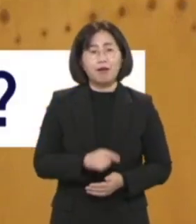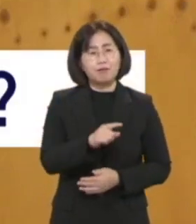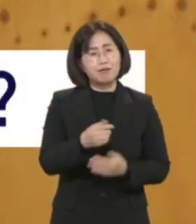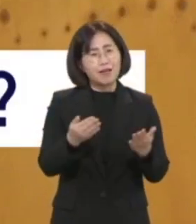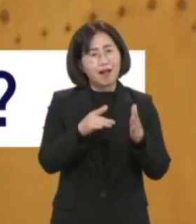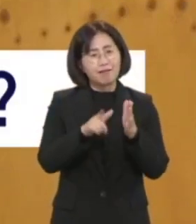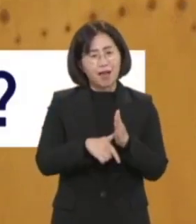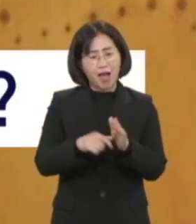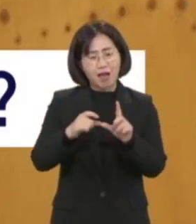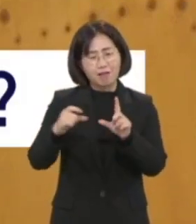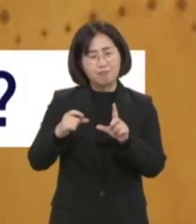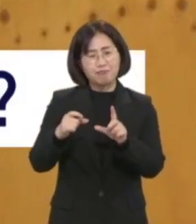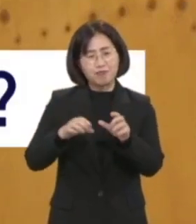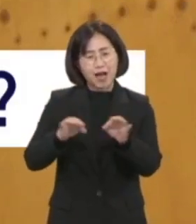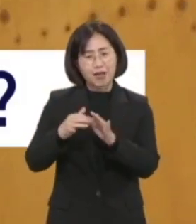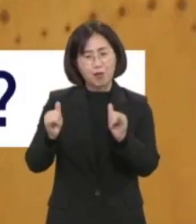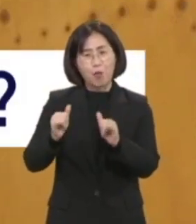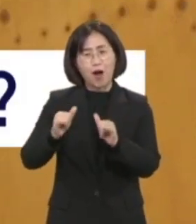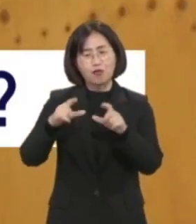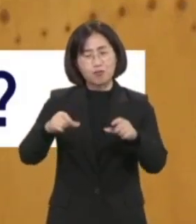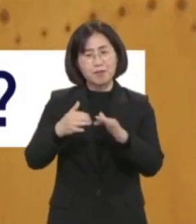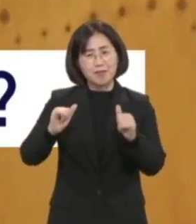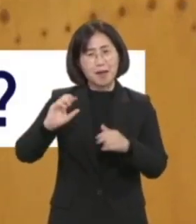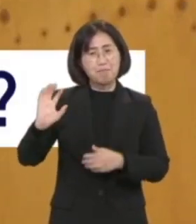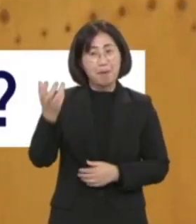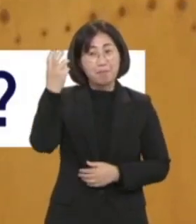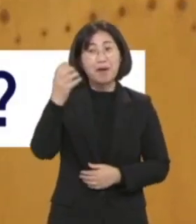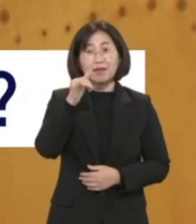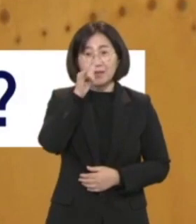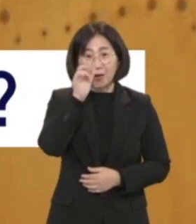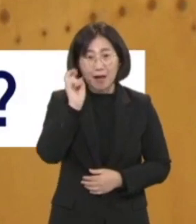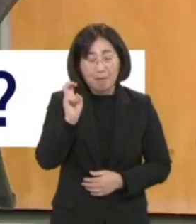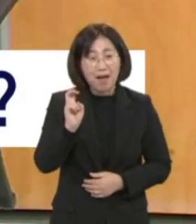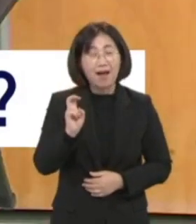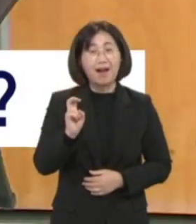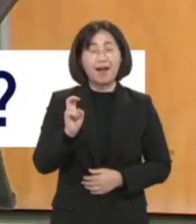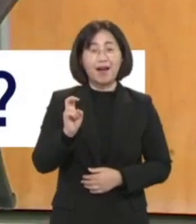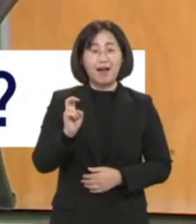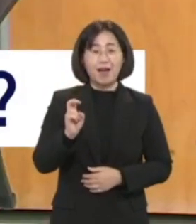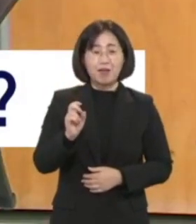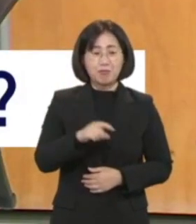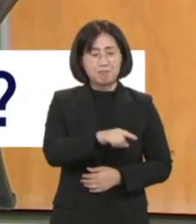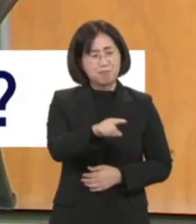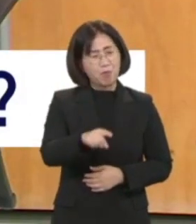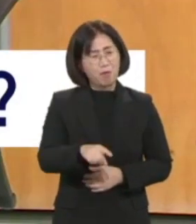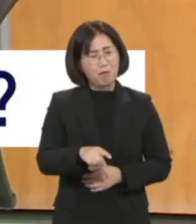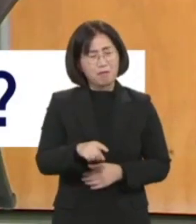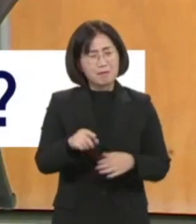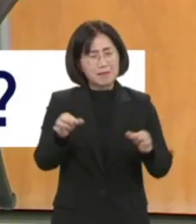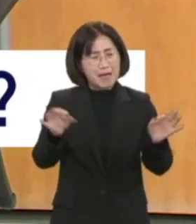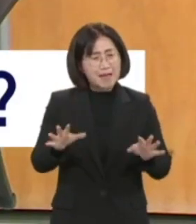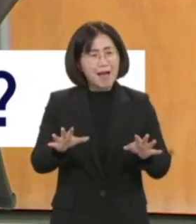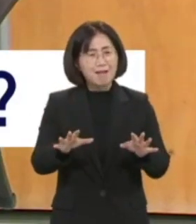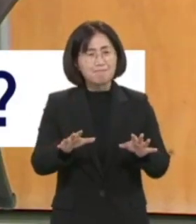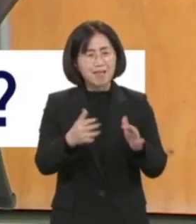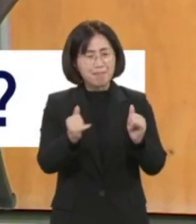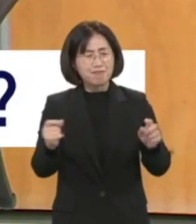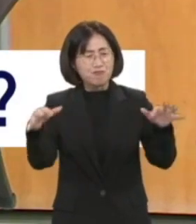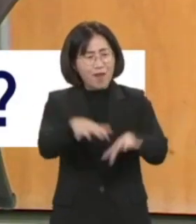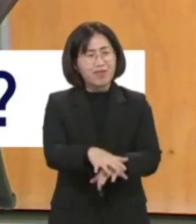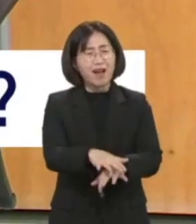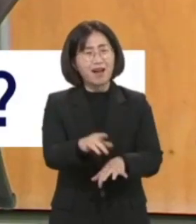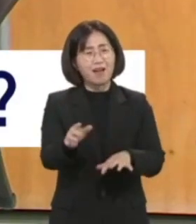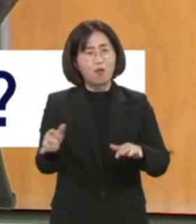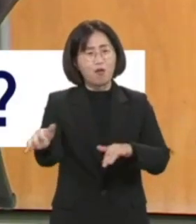일부 주민과 상인들의 반발도 좀 있었고 그런가 하면 또 일각에서는 뭐 반짝 효과를 그칠 것이다 이렇게 깎아내리는 그런